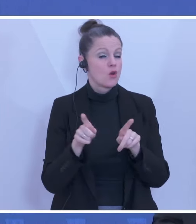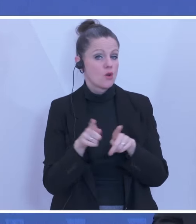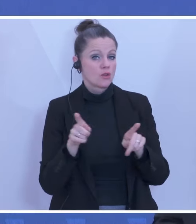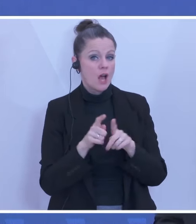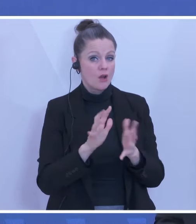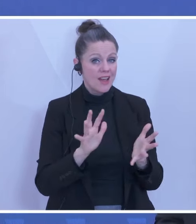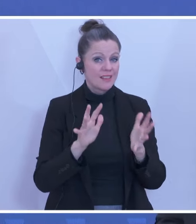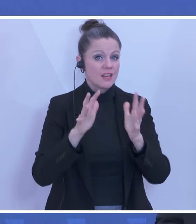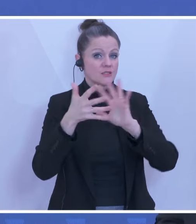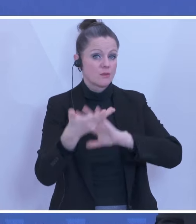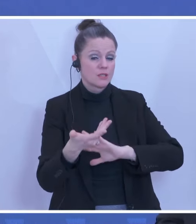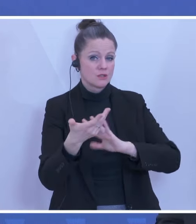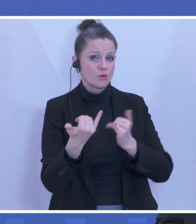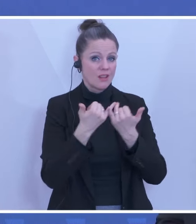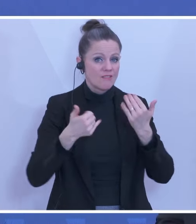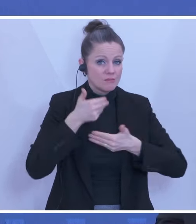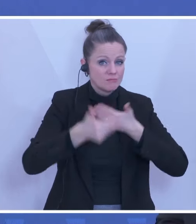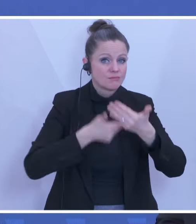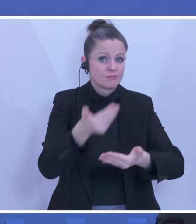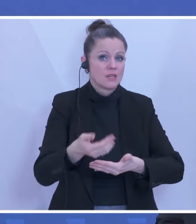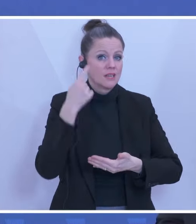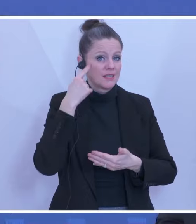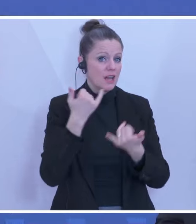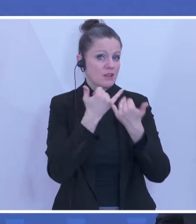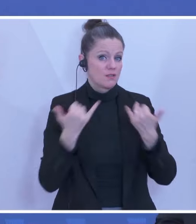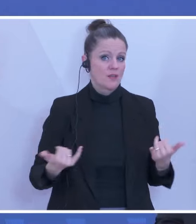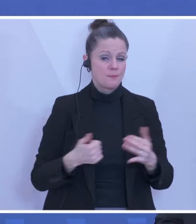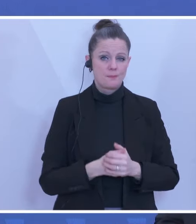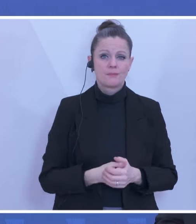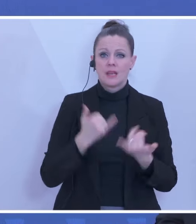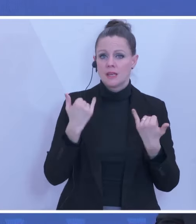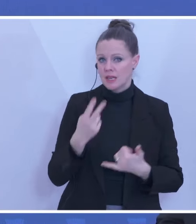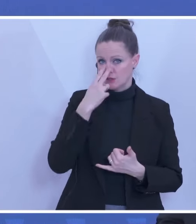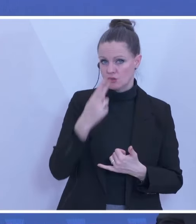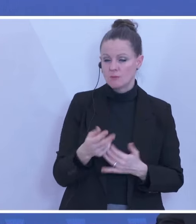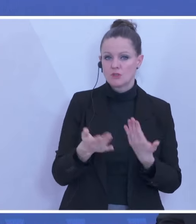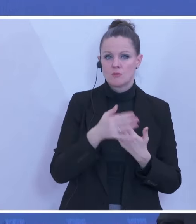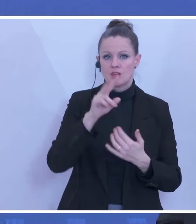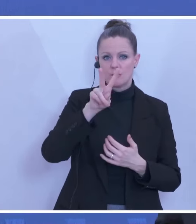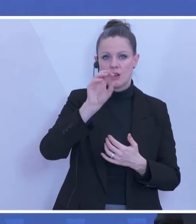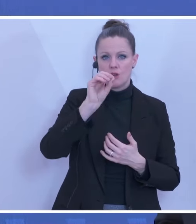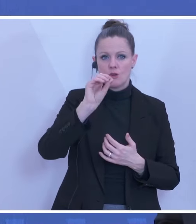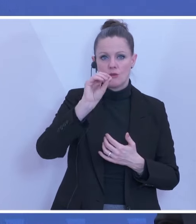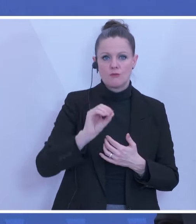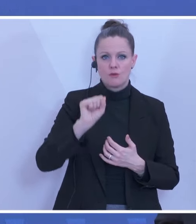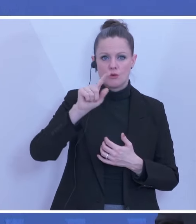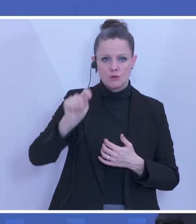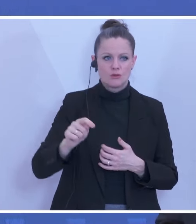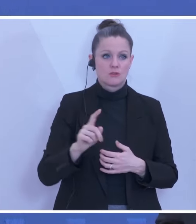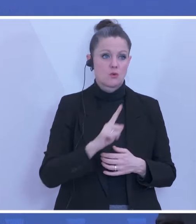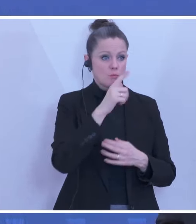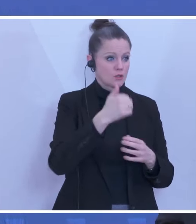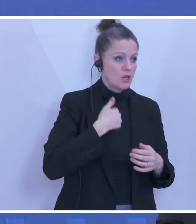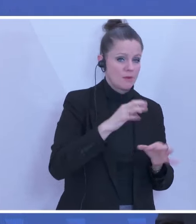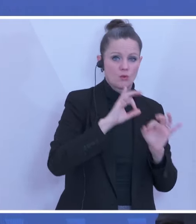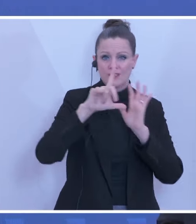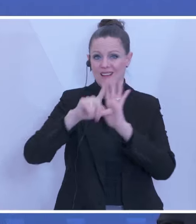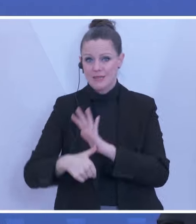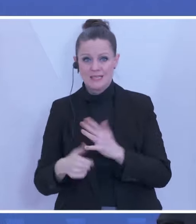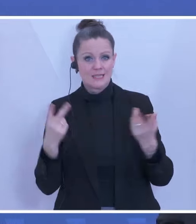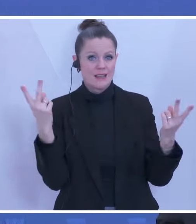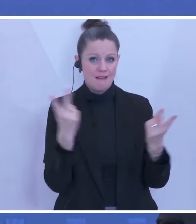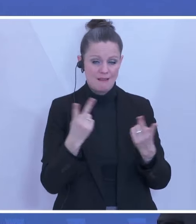Transformation so vorantreiben, wie es gedacht ist. Wenn wir uns anschauen, dass die Föst, wurscht ob es jetzt in der Obersteiermark bei mir zu Hause ist oder in Linz,